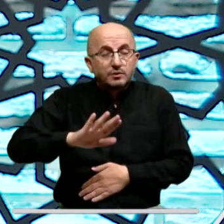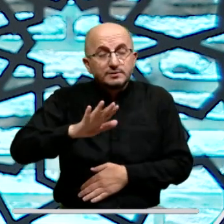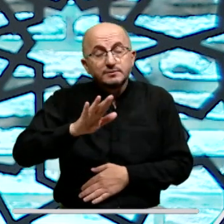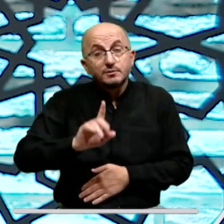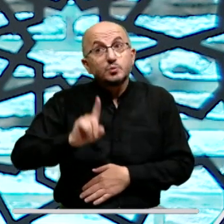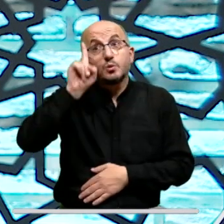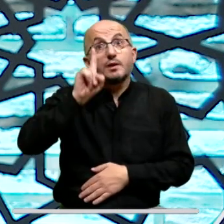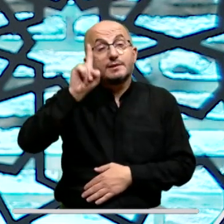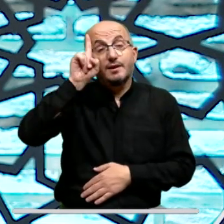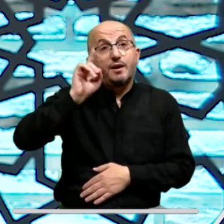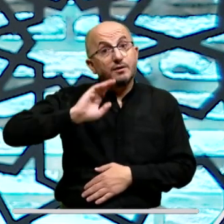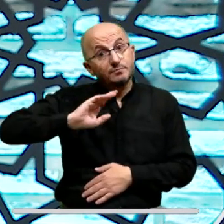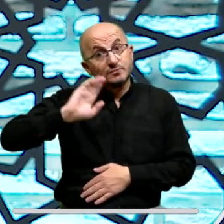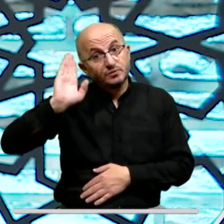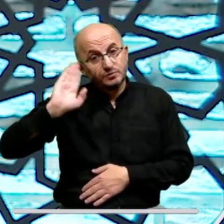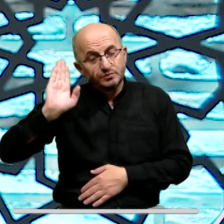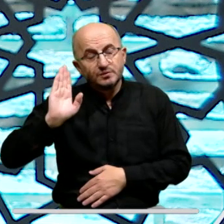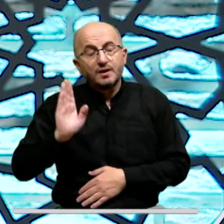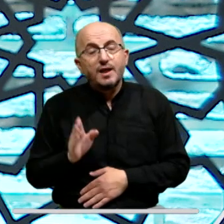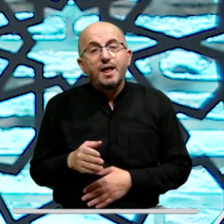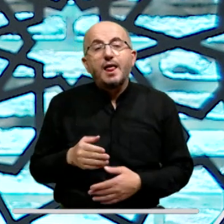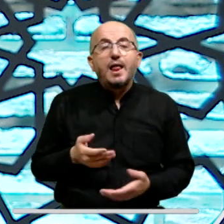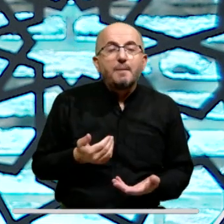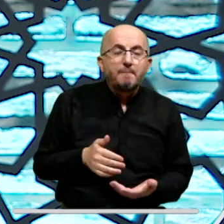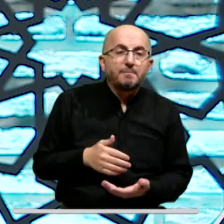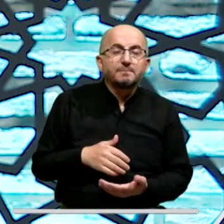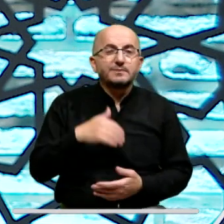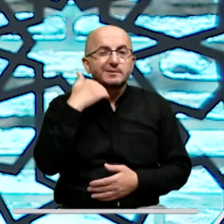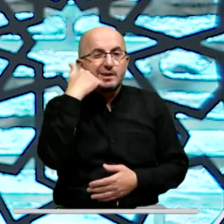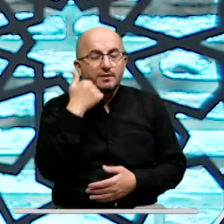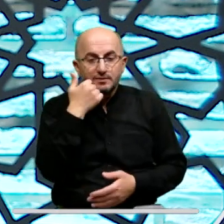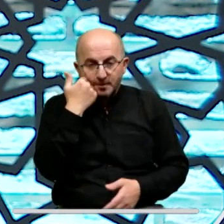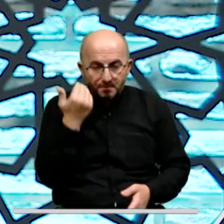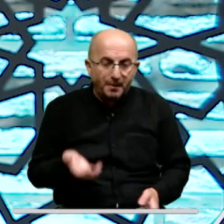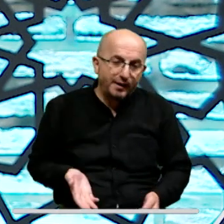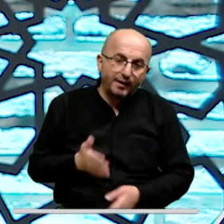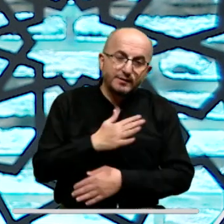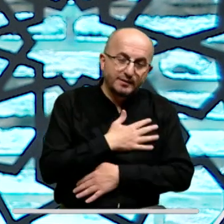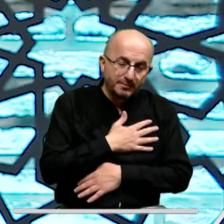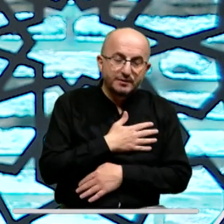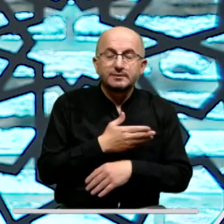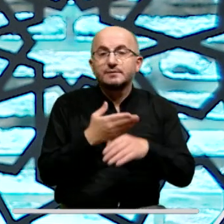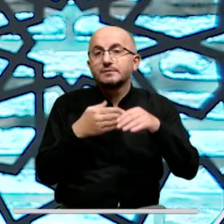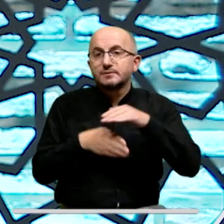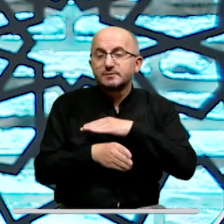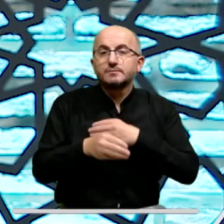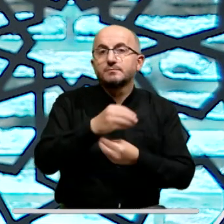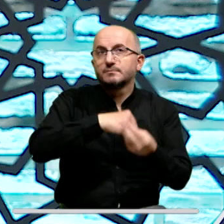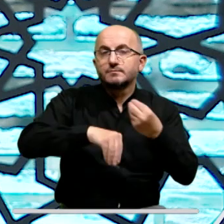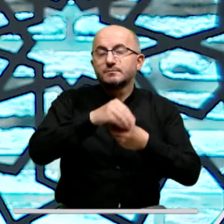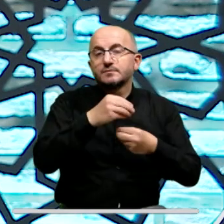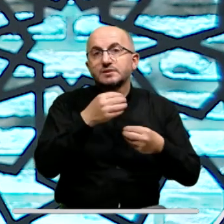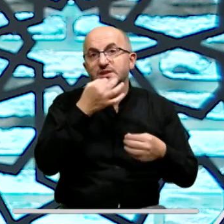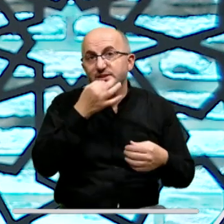sanki ihramlıymış gibi gösterip delmeye çalışanlar var. Bizim ülkemizden de yapıyorlarmış ve Diyanet'ten de